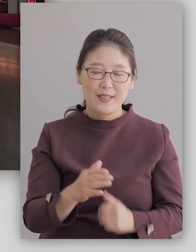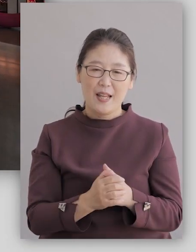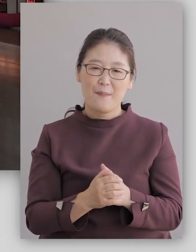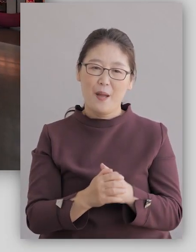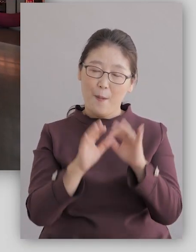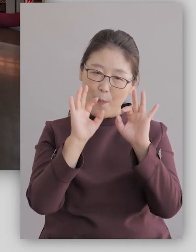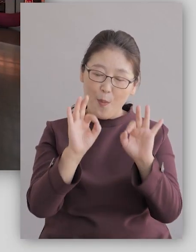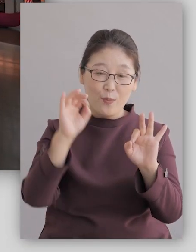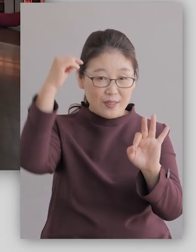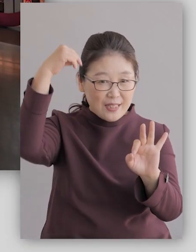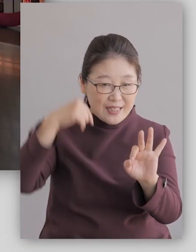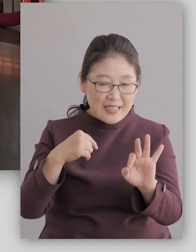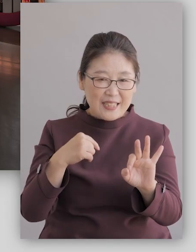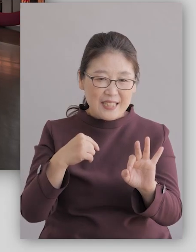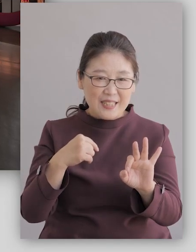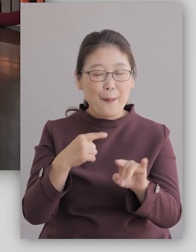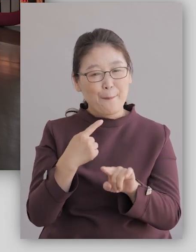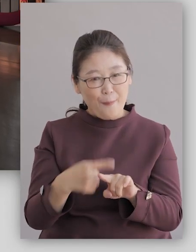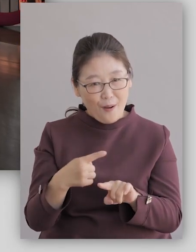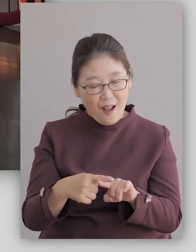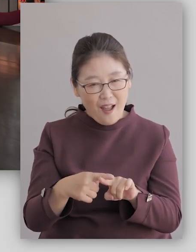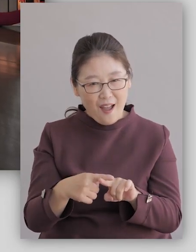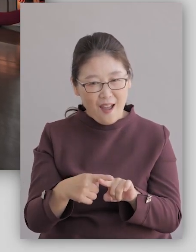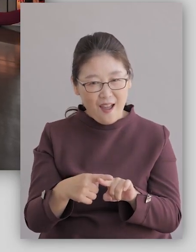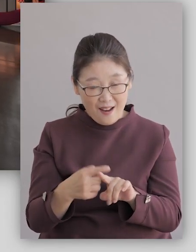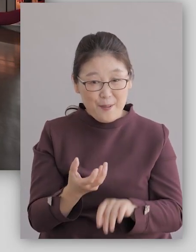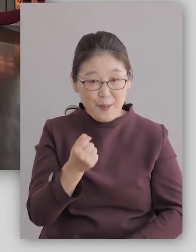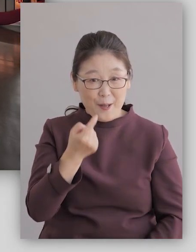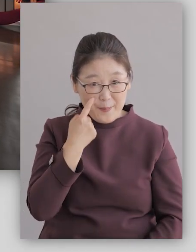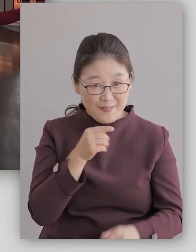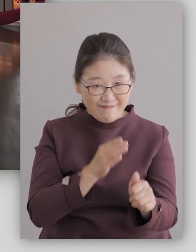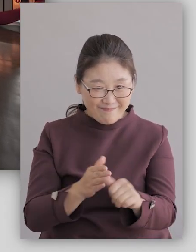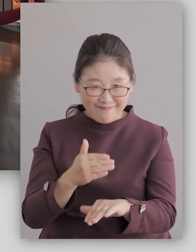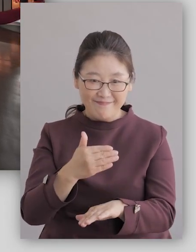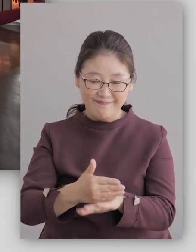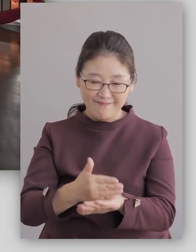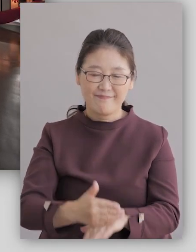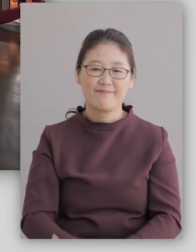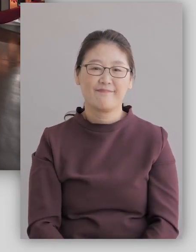만들어내실 수 있으면 대단히 감사하겠습니다.